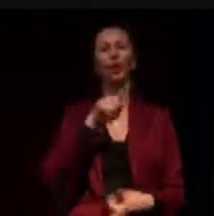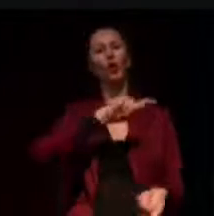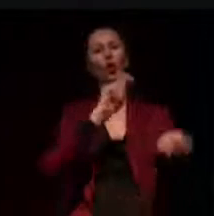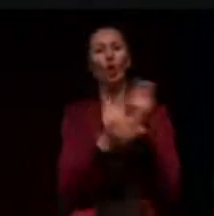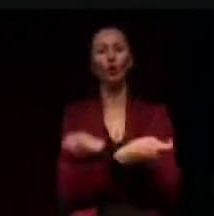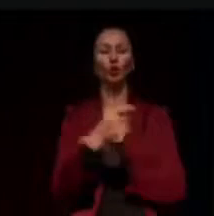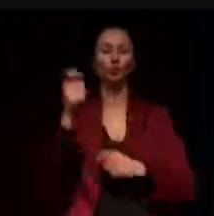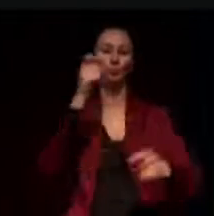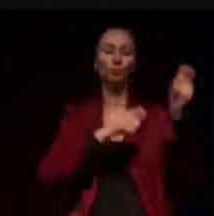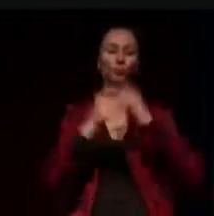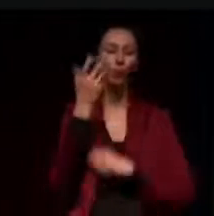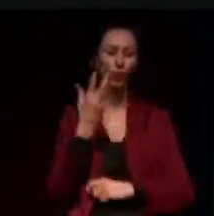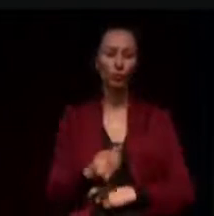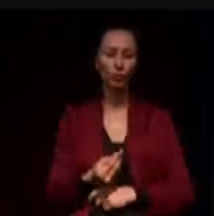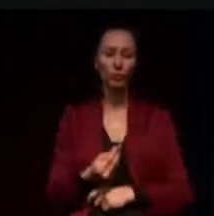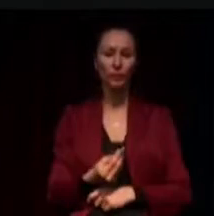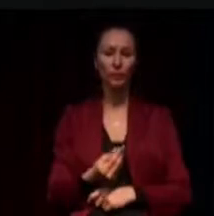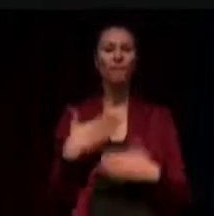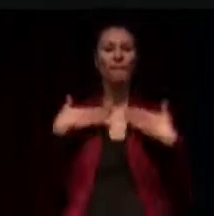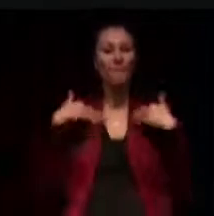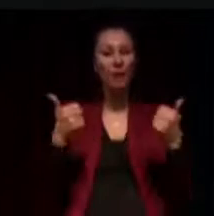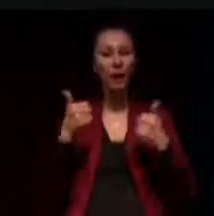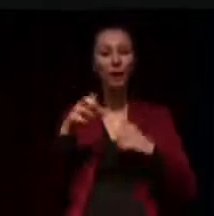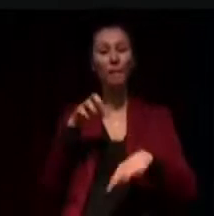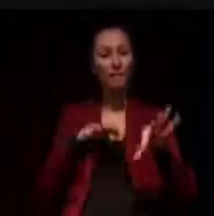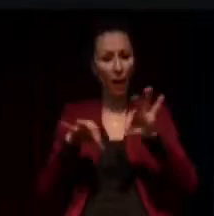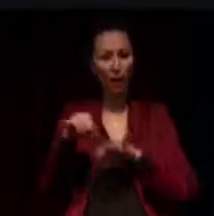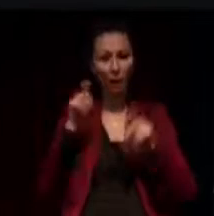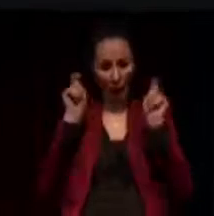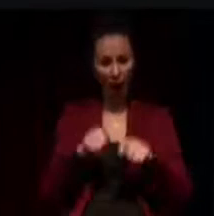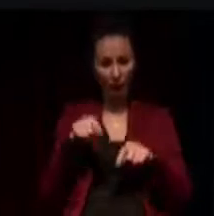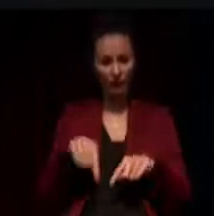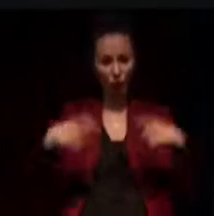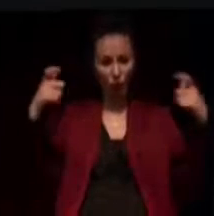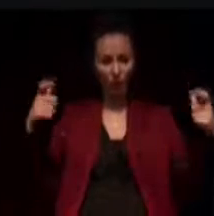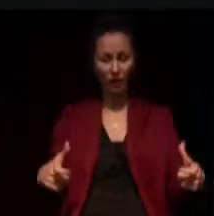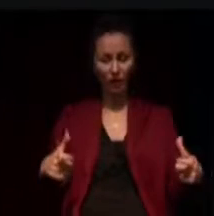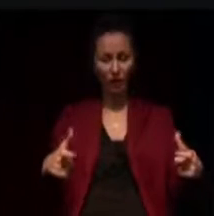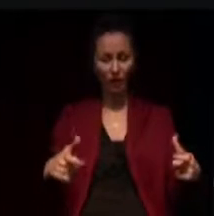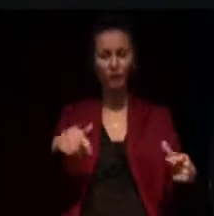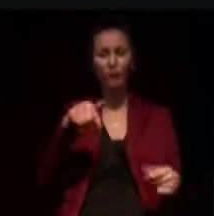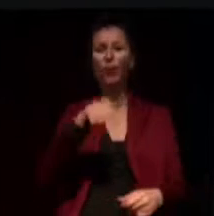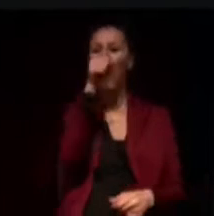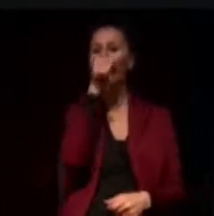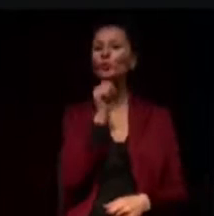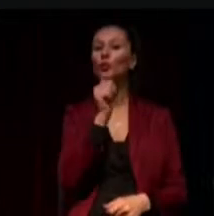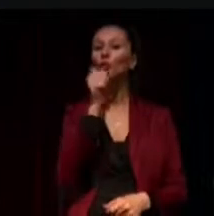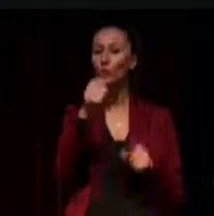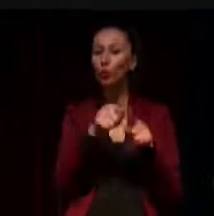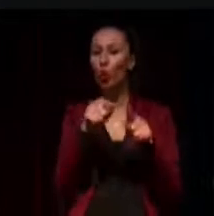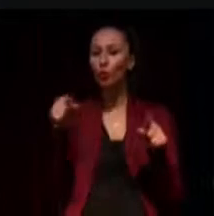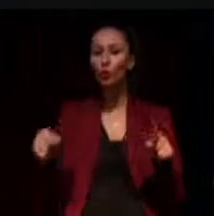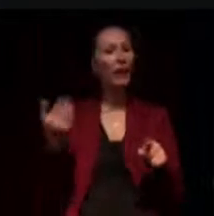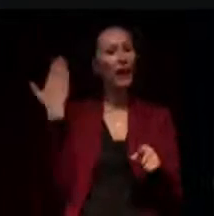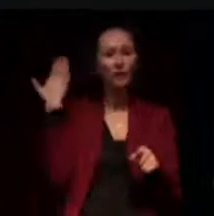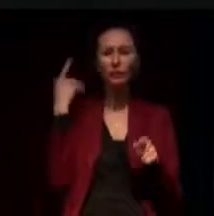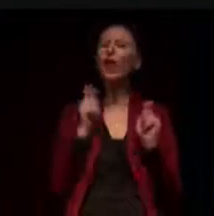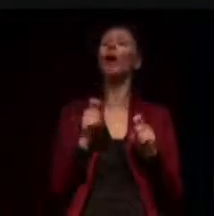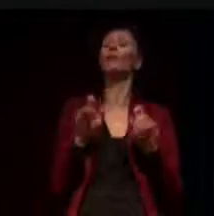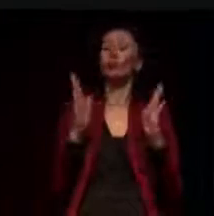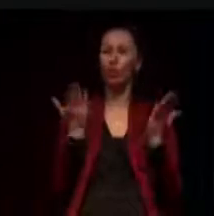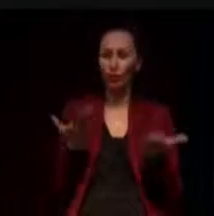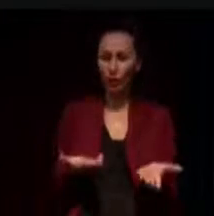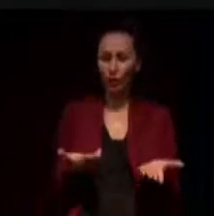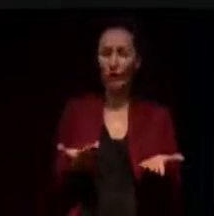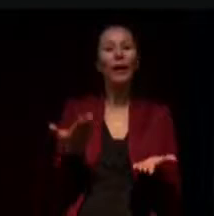dönüşüm gerçekleşti. Sağlıklı planlama yapıldı mı bu şehirde? Bu 600 gün boyunca geçmişte yapılmıyor zaten